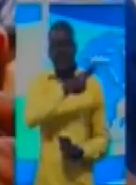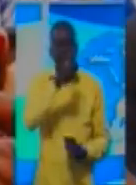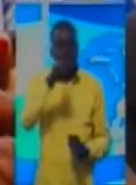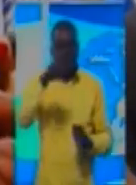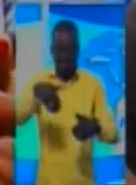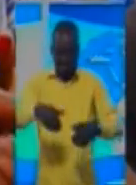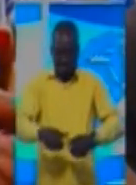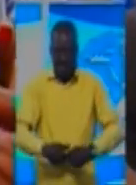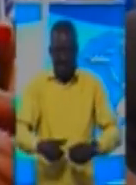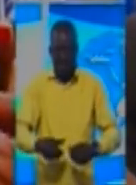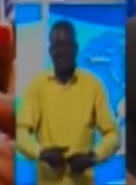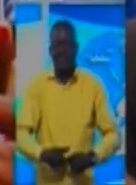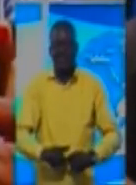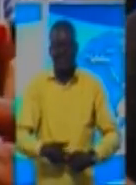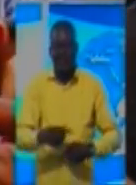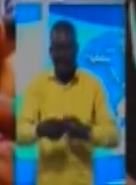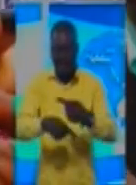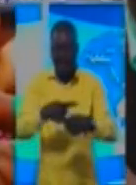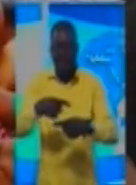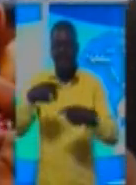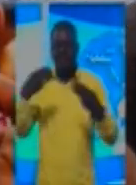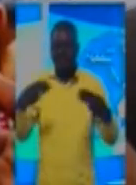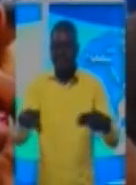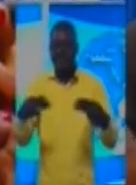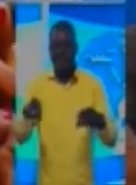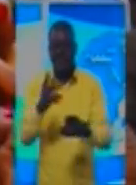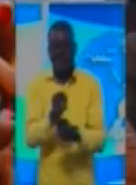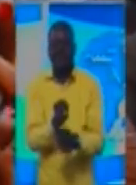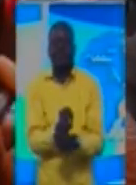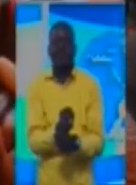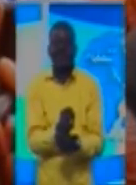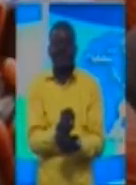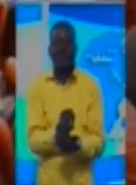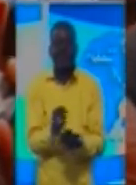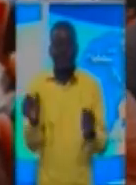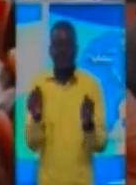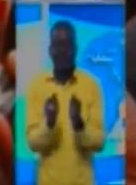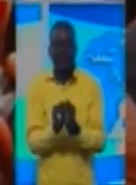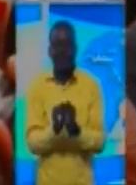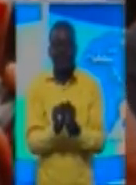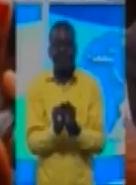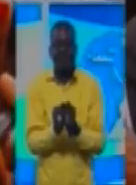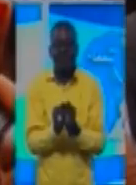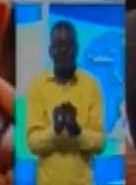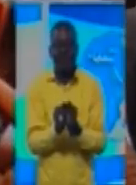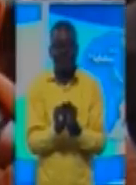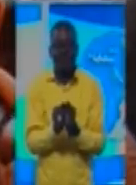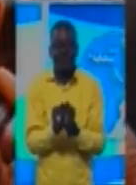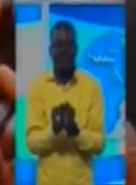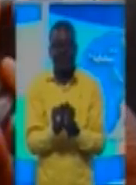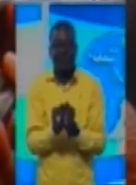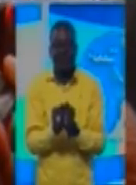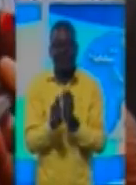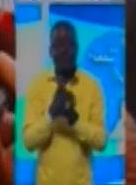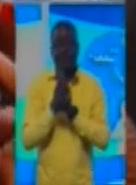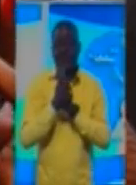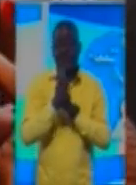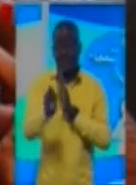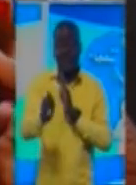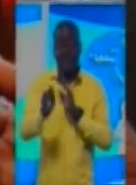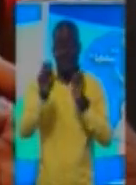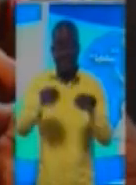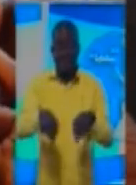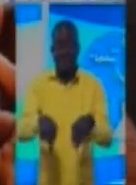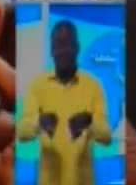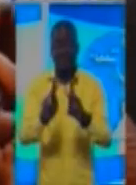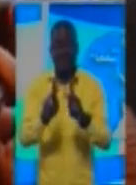jeunes d'aller donc sur le marché de l'emploi munis d'une compétence qui pourrait les